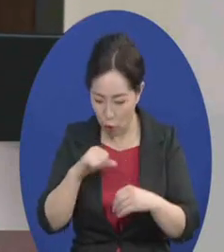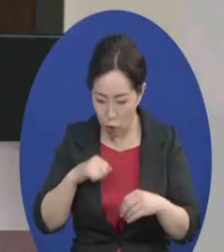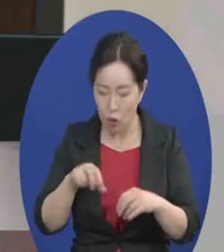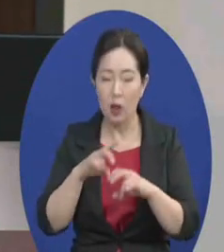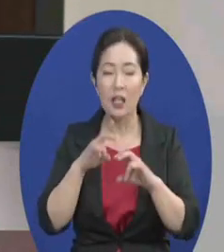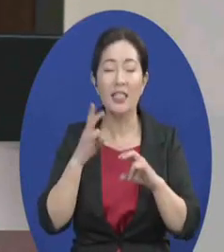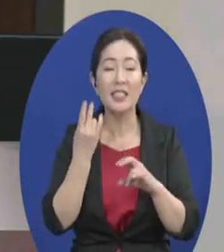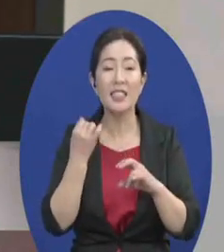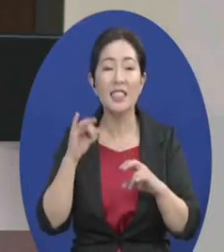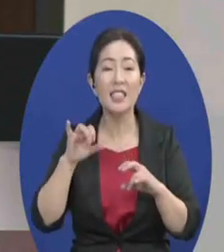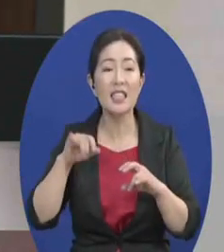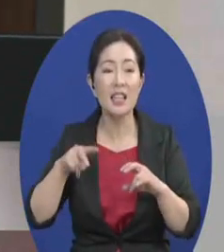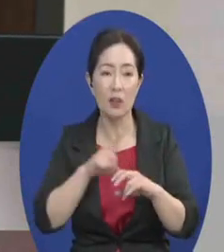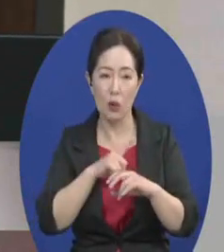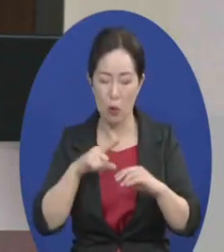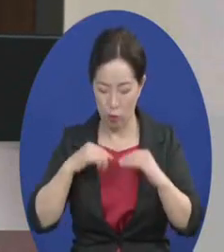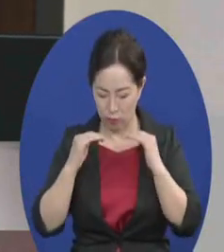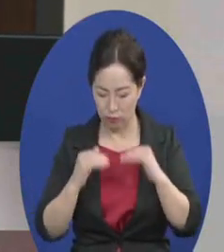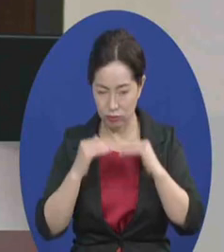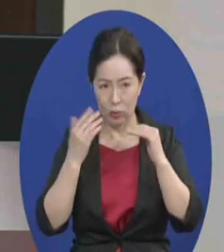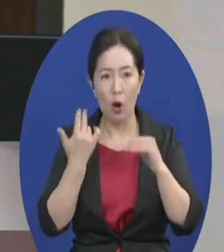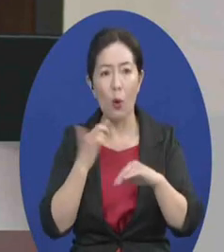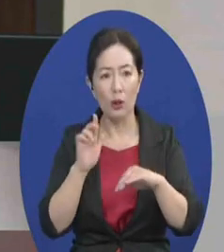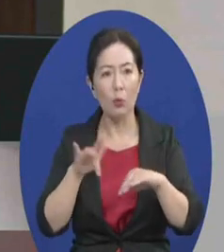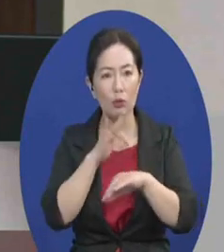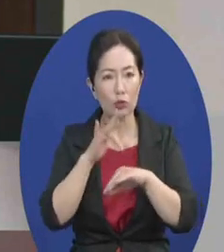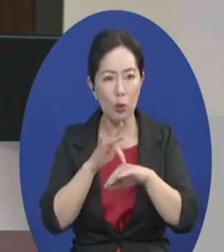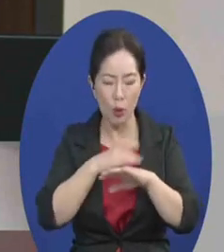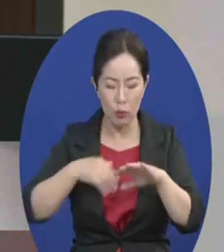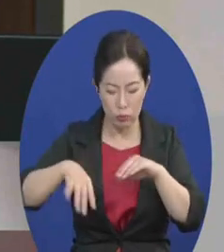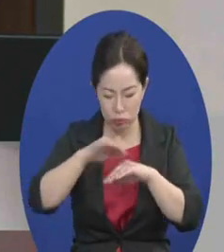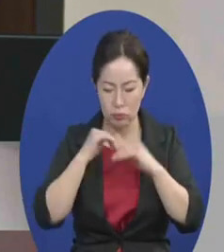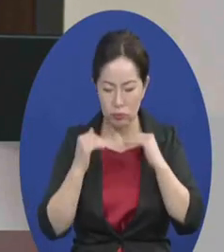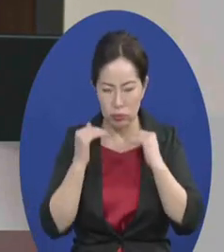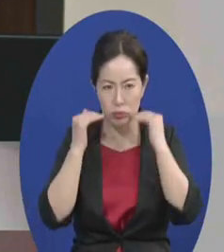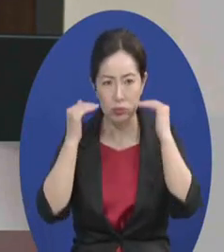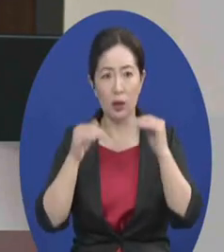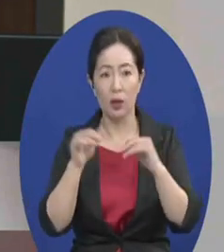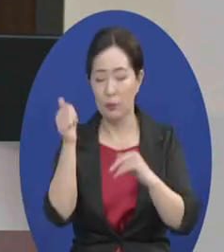хөгжүүлээд тэгээд тэр хотынхоо нийслэлийнхаа иргэдийг эрүүл, аюулгүй